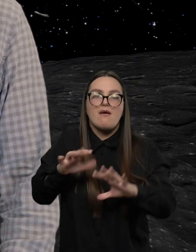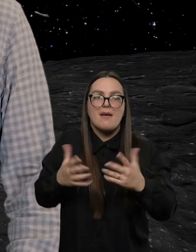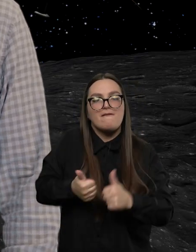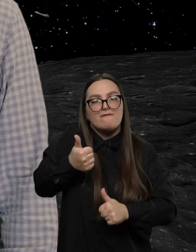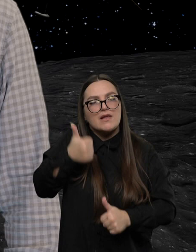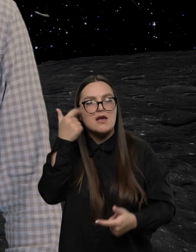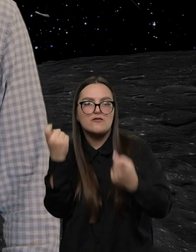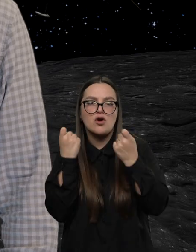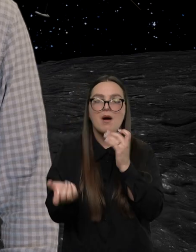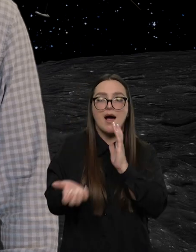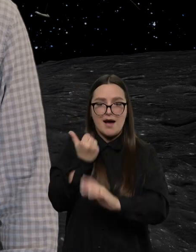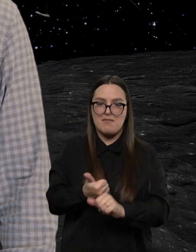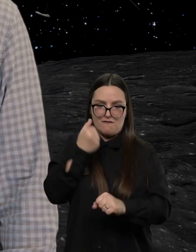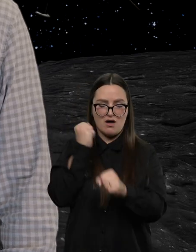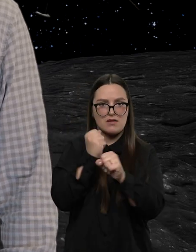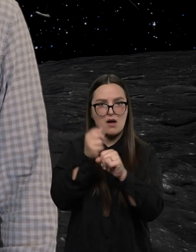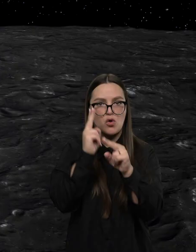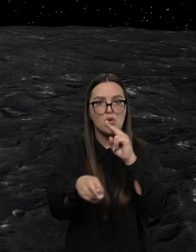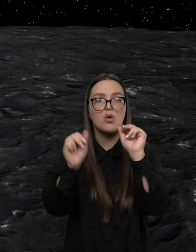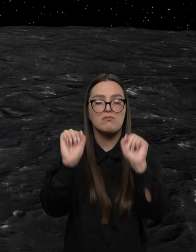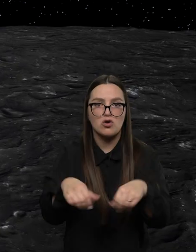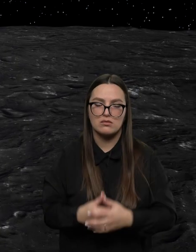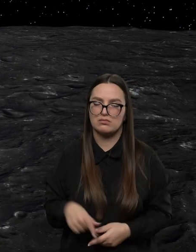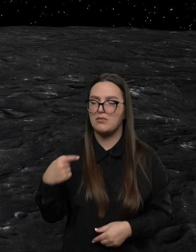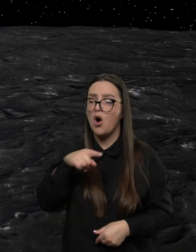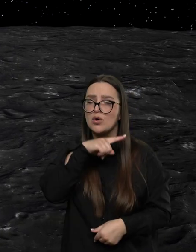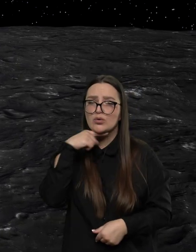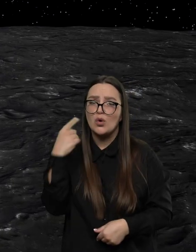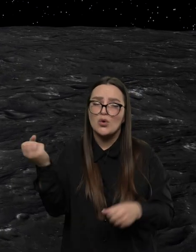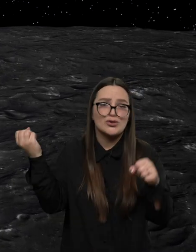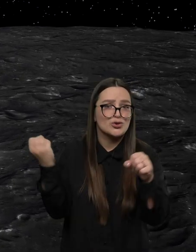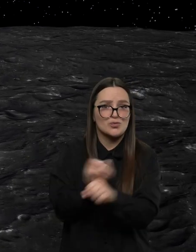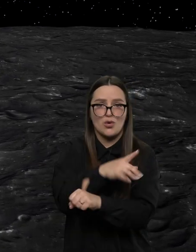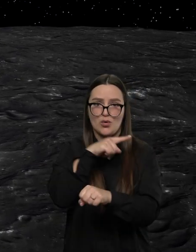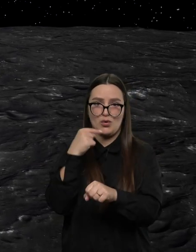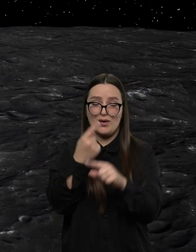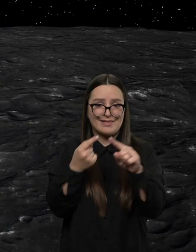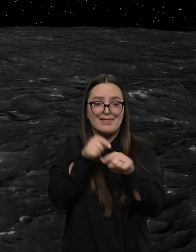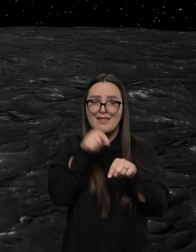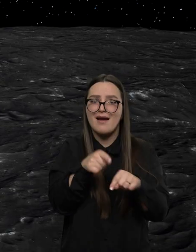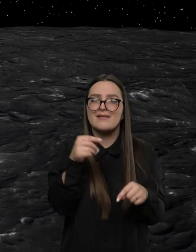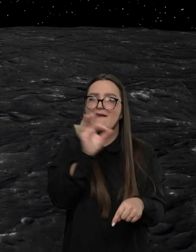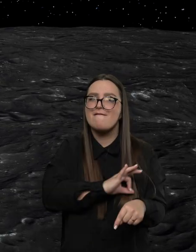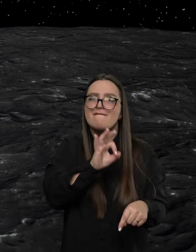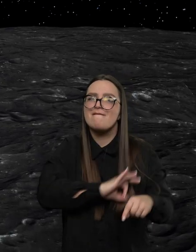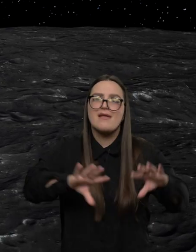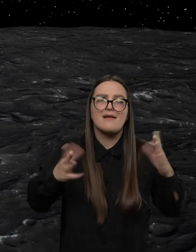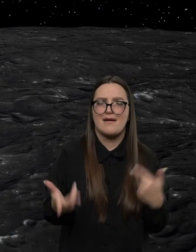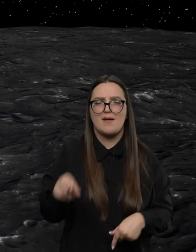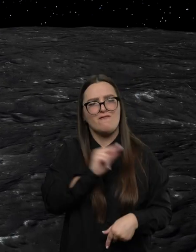tos duomenys, kad užbaigti tą darbą. Tai aš daug išmokau, kaip tas instrumentas veikia, aš